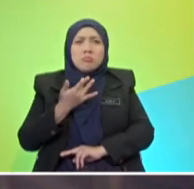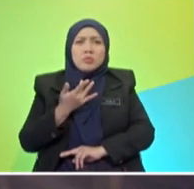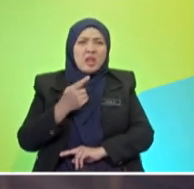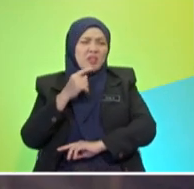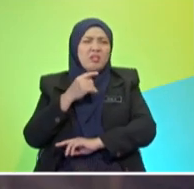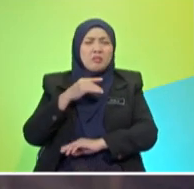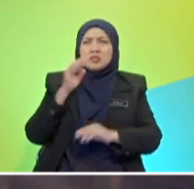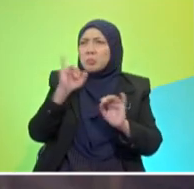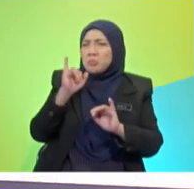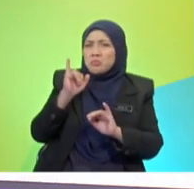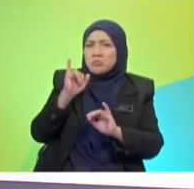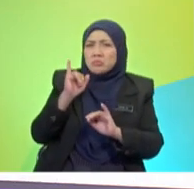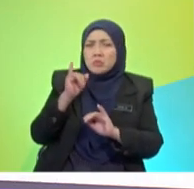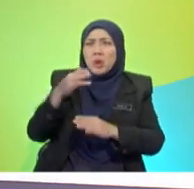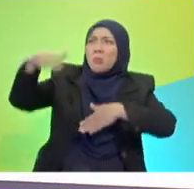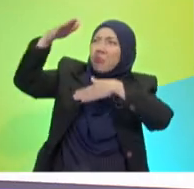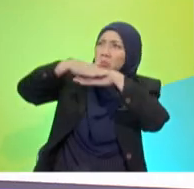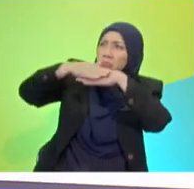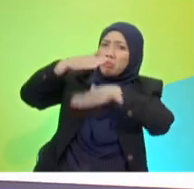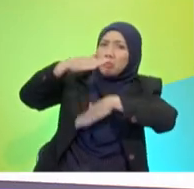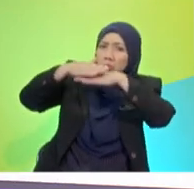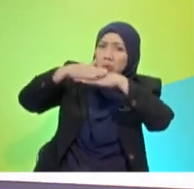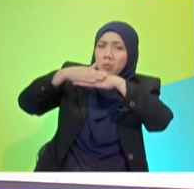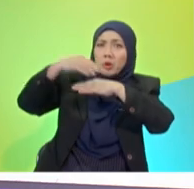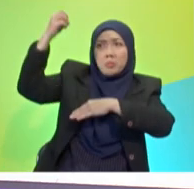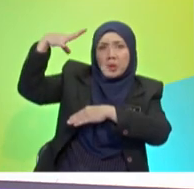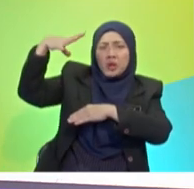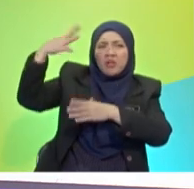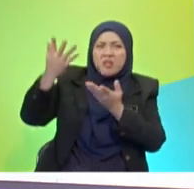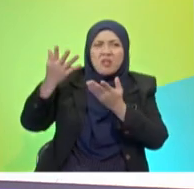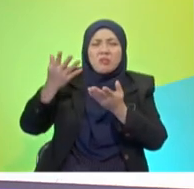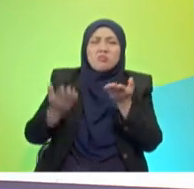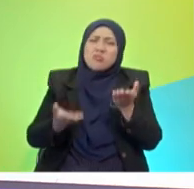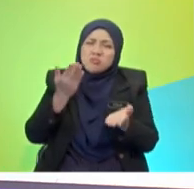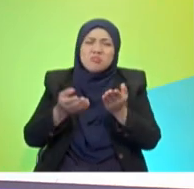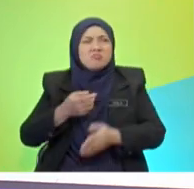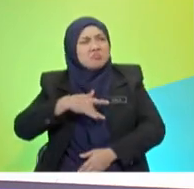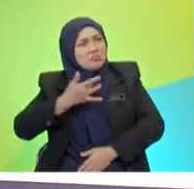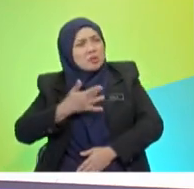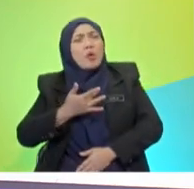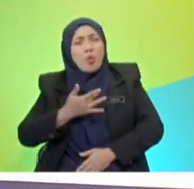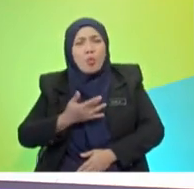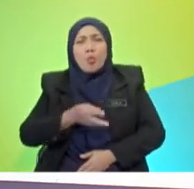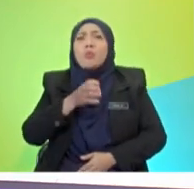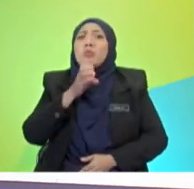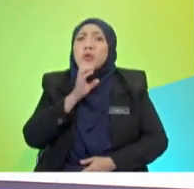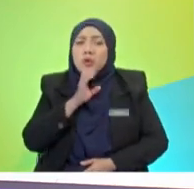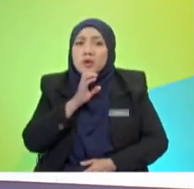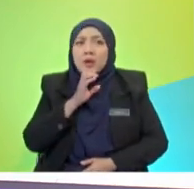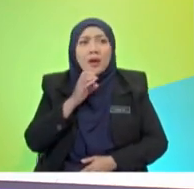Sean cakap, bawa matahari, kan? Yeah. Panas, mesti cair. Kadang-kadang mak kita pun cakap, jangan duduk kat